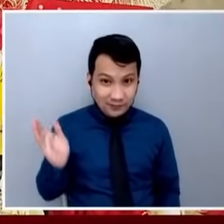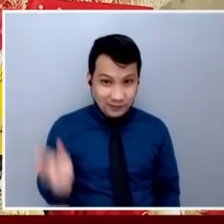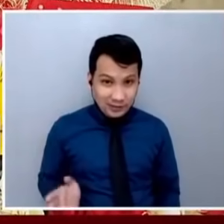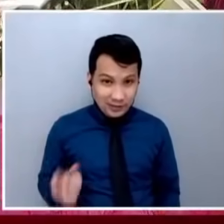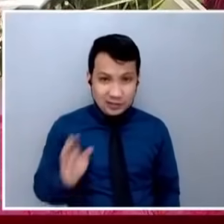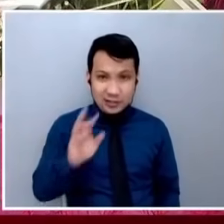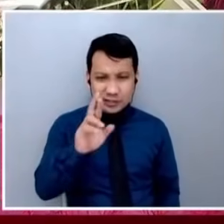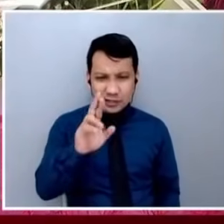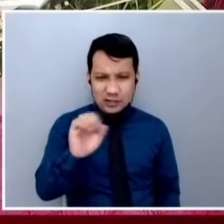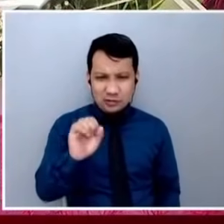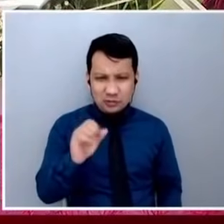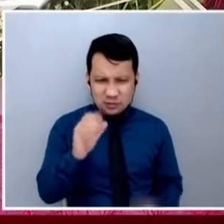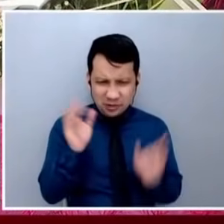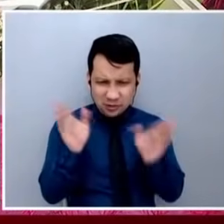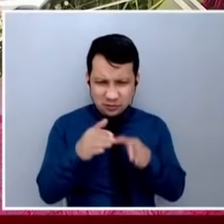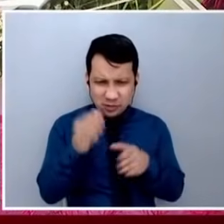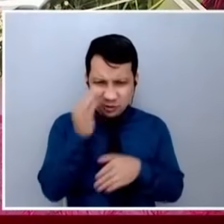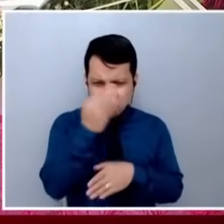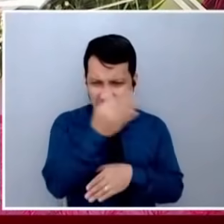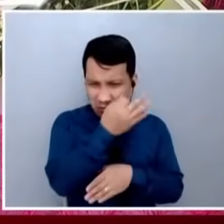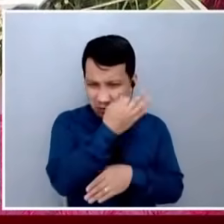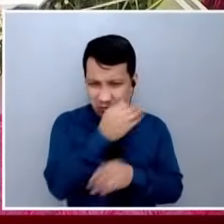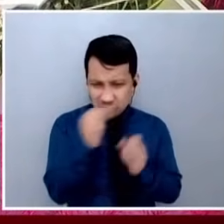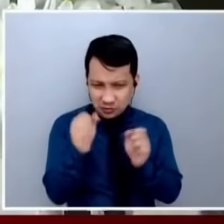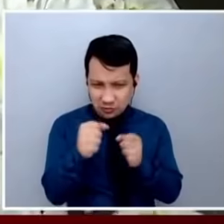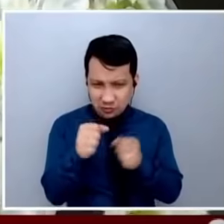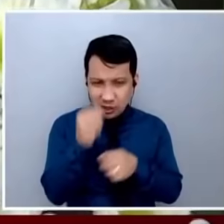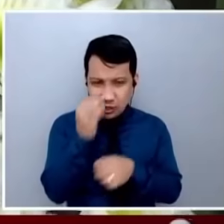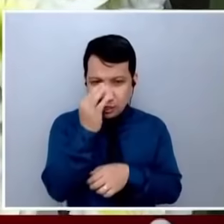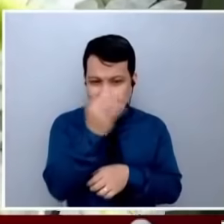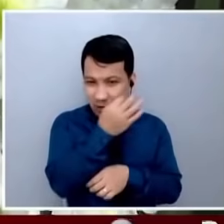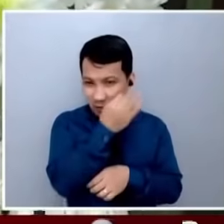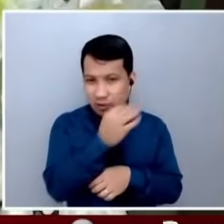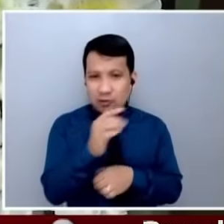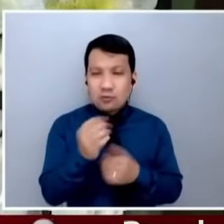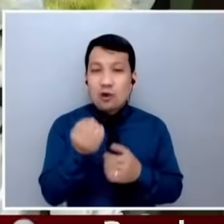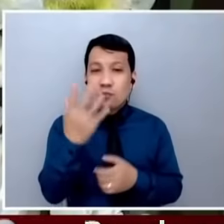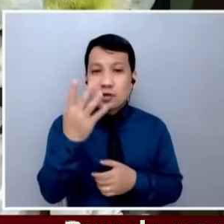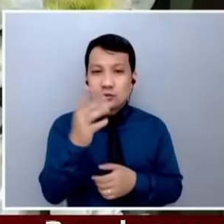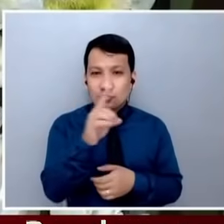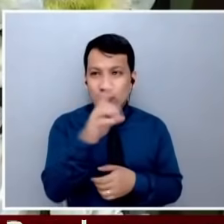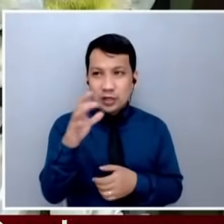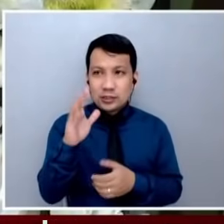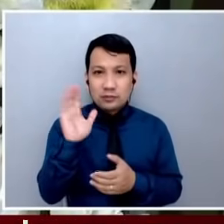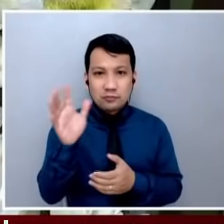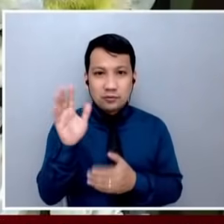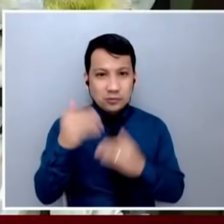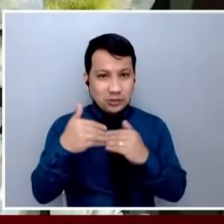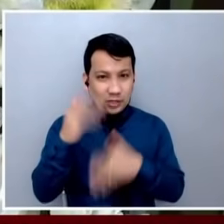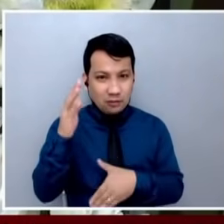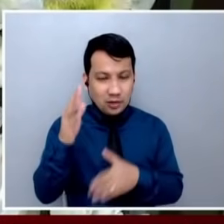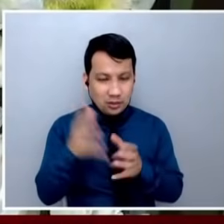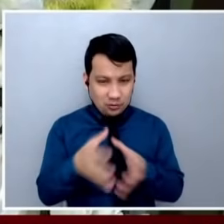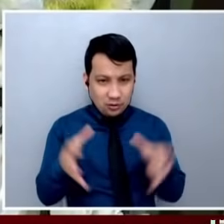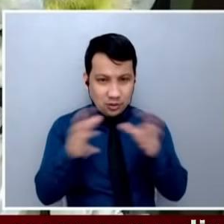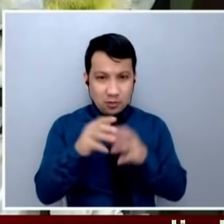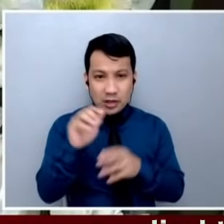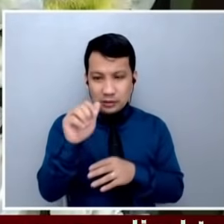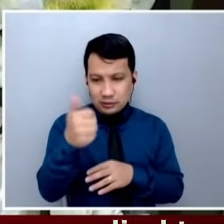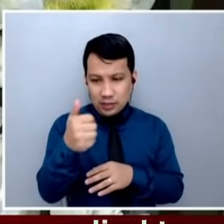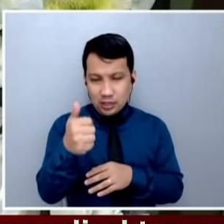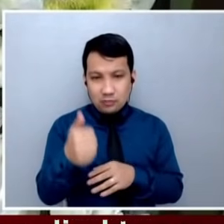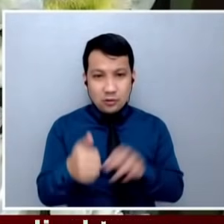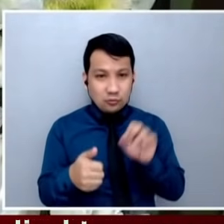parang malilinggit na krisante mo mang itsura. 150 pataas ang isang bugkos ng 10